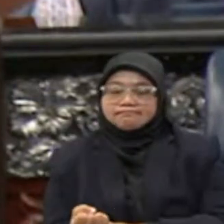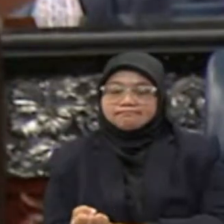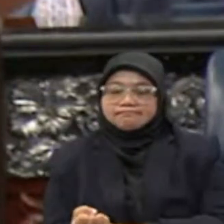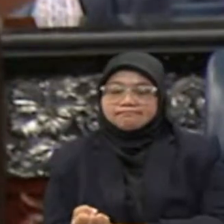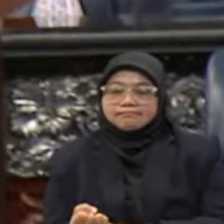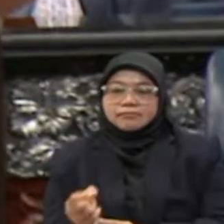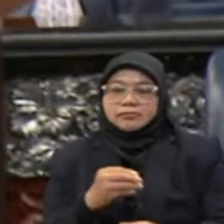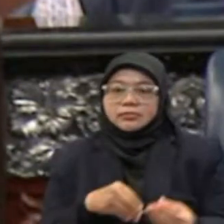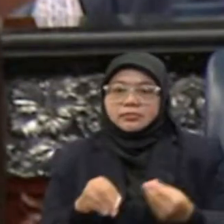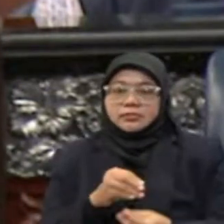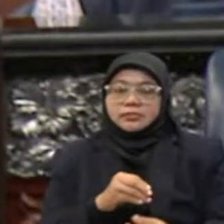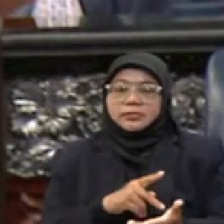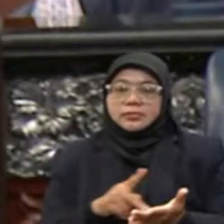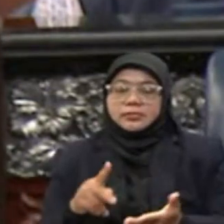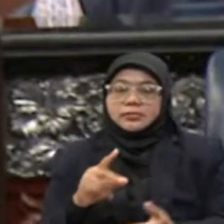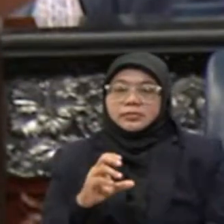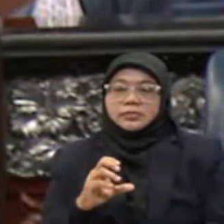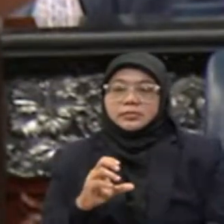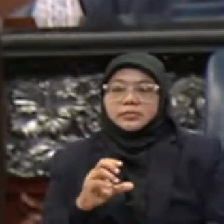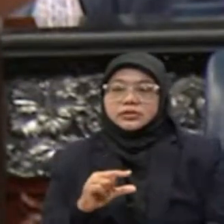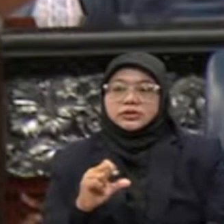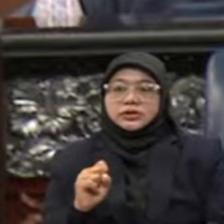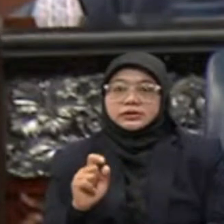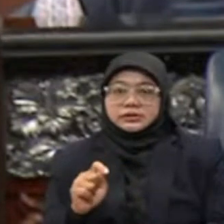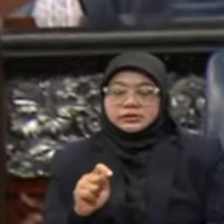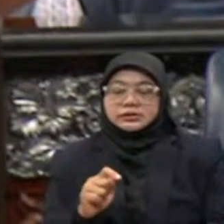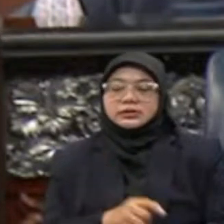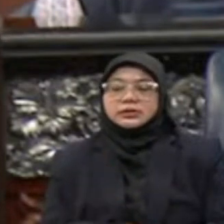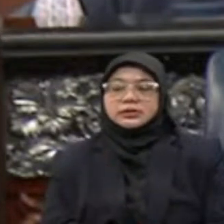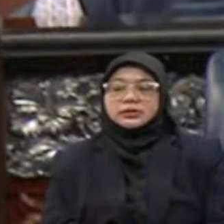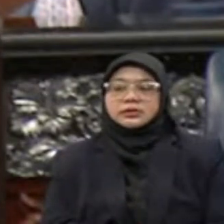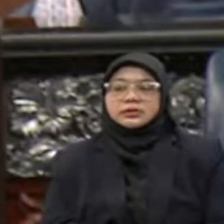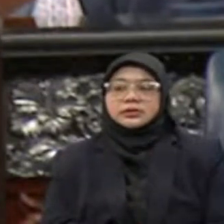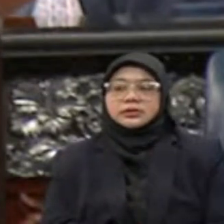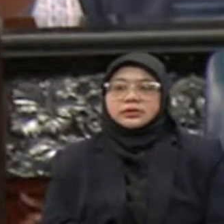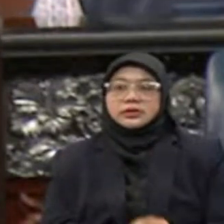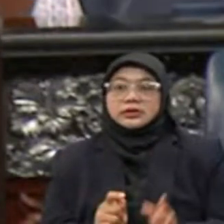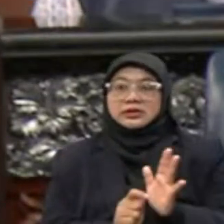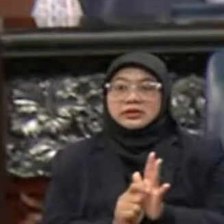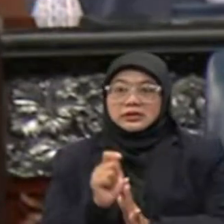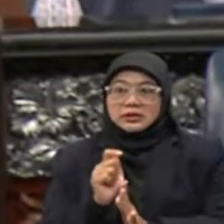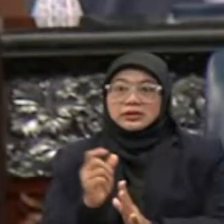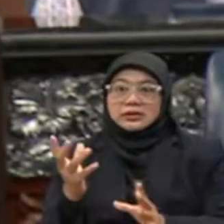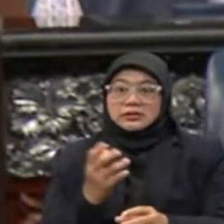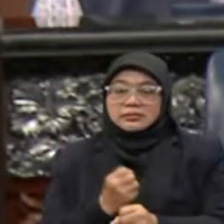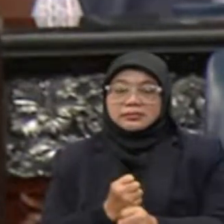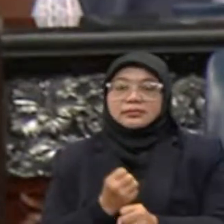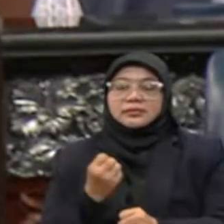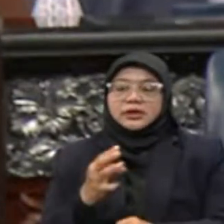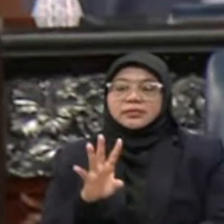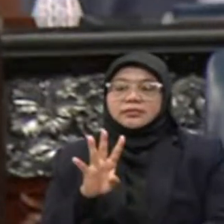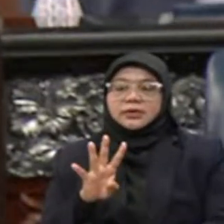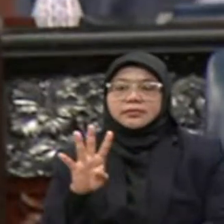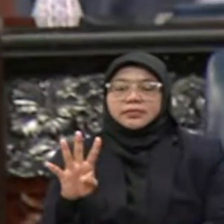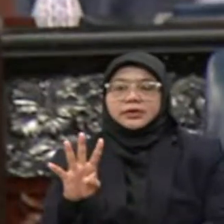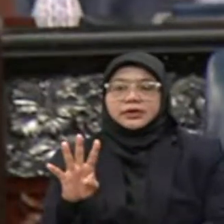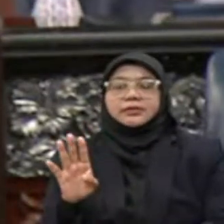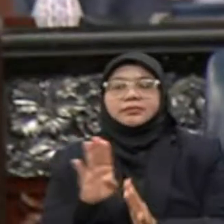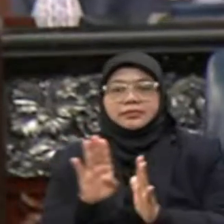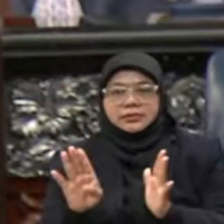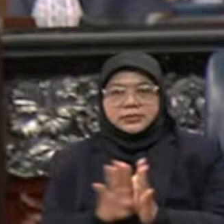bayaran jst ataupun jst refund angka yang tertinggi yang pernah kita capai adalah 44